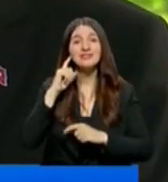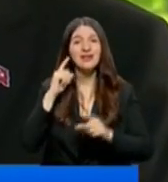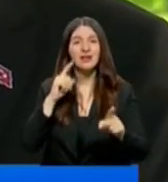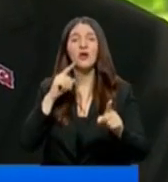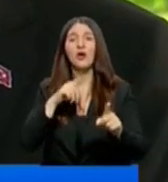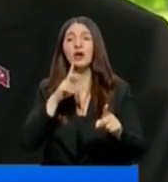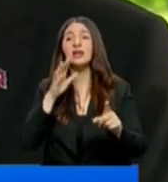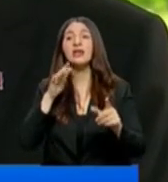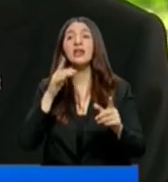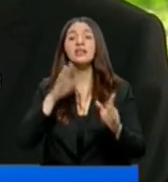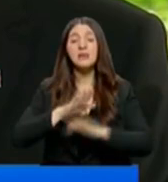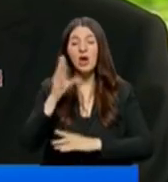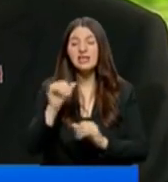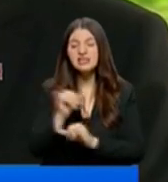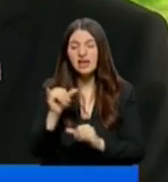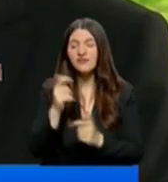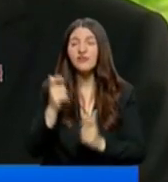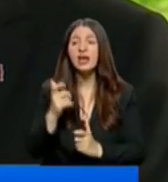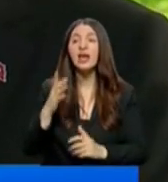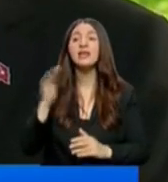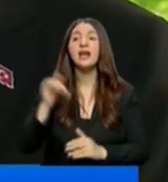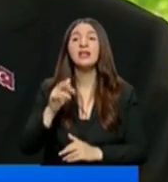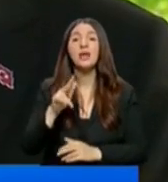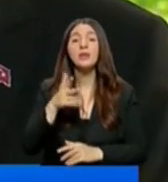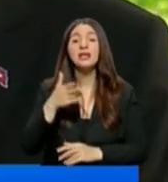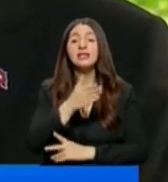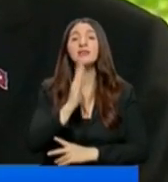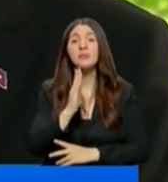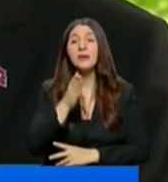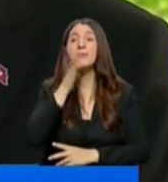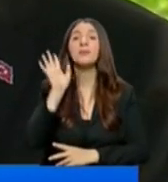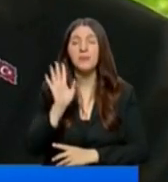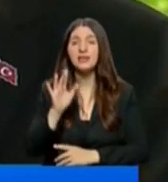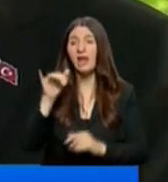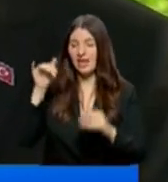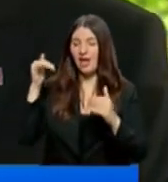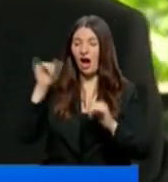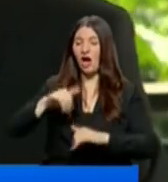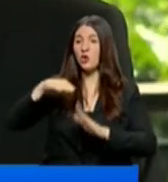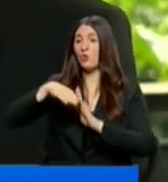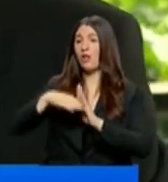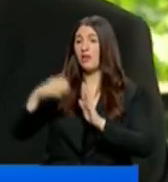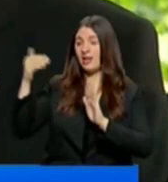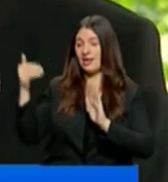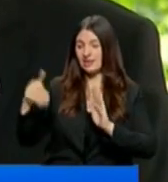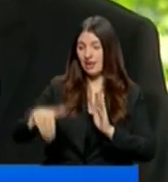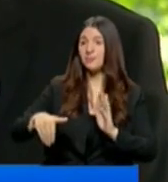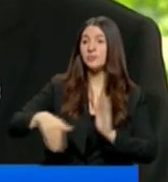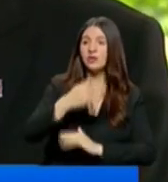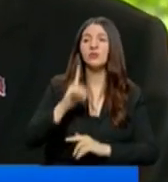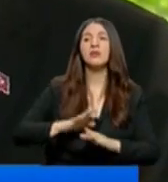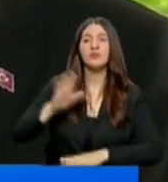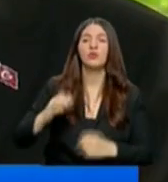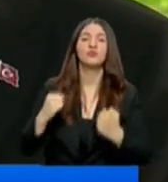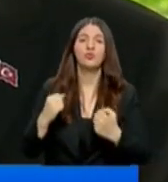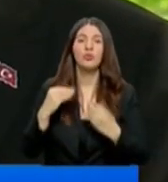noktası geldiği gibi gitmeyi bilmemektir. Eğer geldiğiniz gibi aynı kurallarla giderseniz o zaman demokrasi